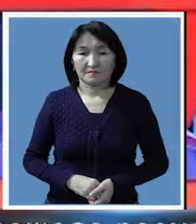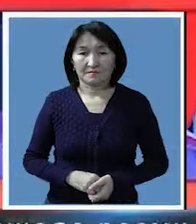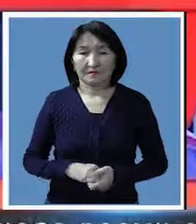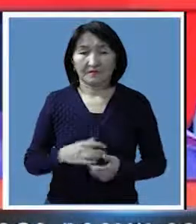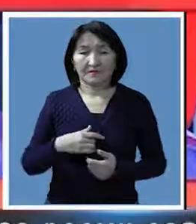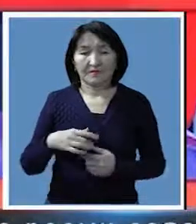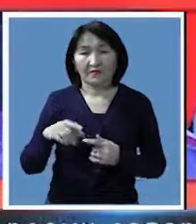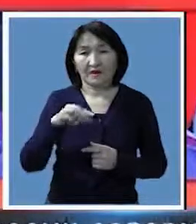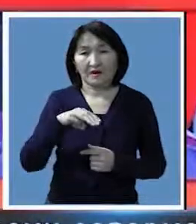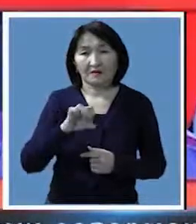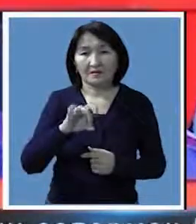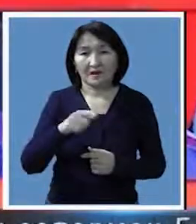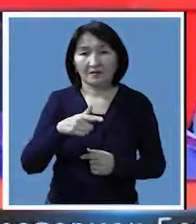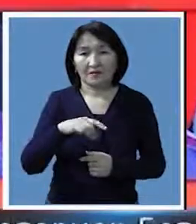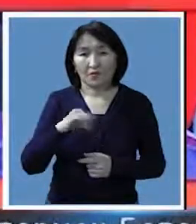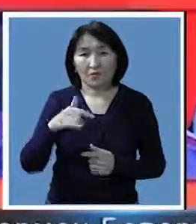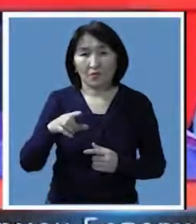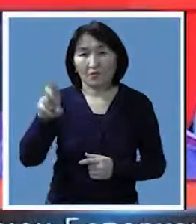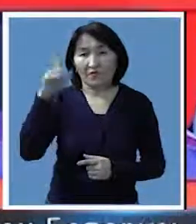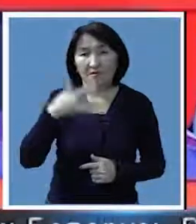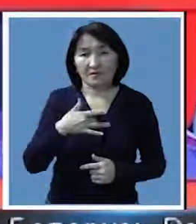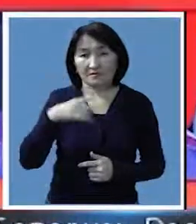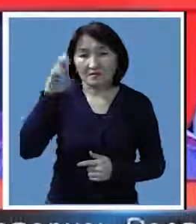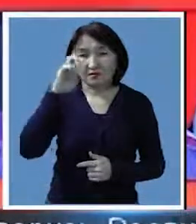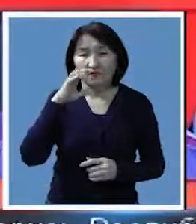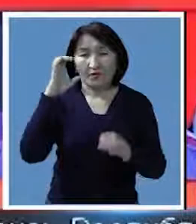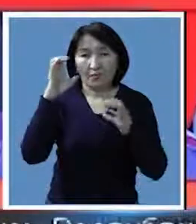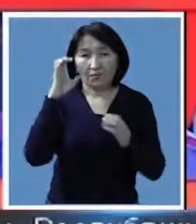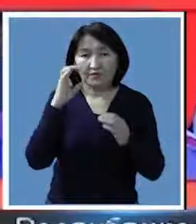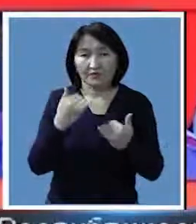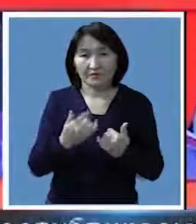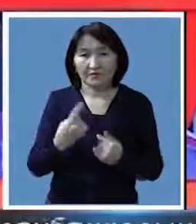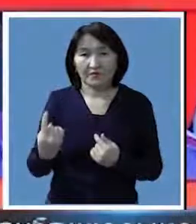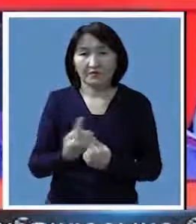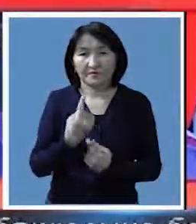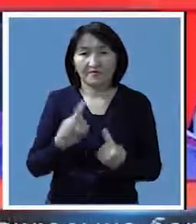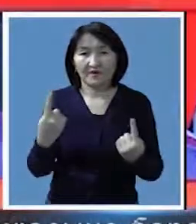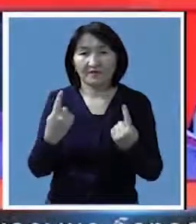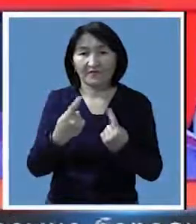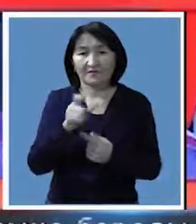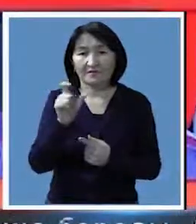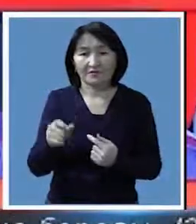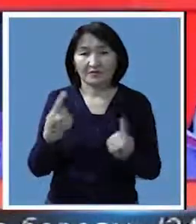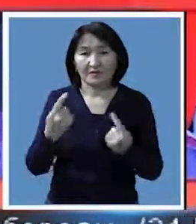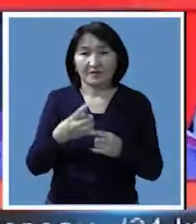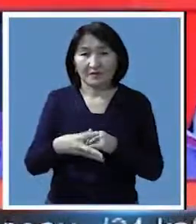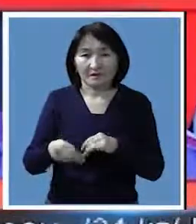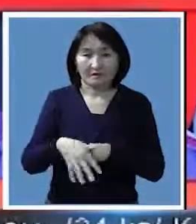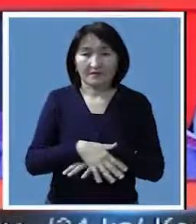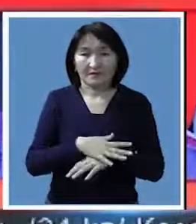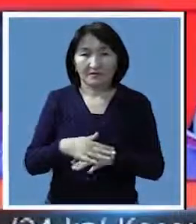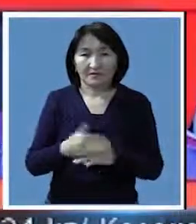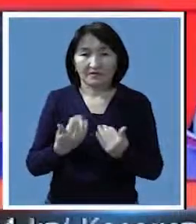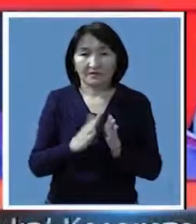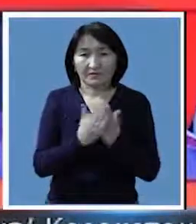Мухаммед Хайдар Дулати атындағы Тараз мемлекеттік университетінің ғимаратында «Ұлы даланың ұлы перзент» атты елбасы туралы кітап жазып,